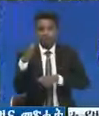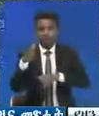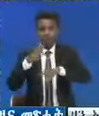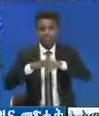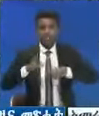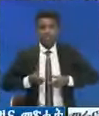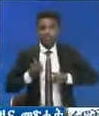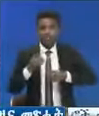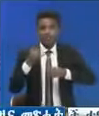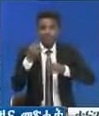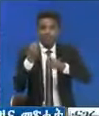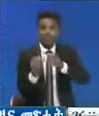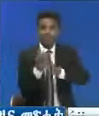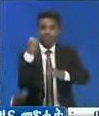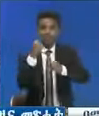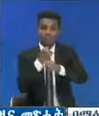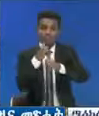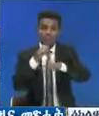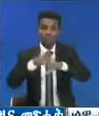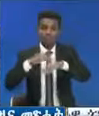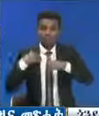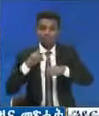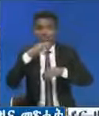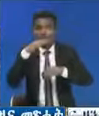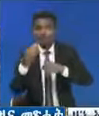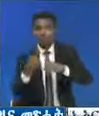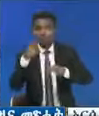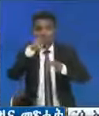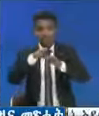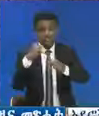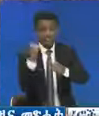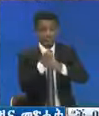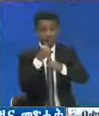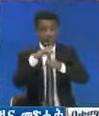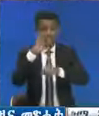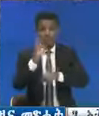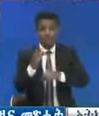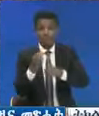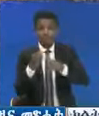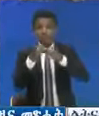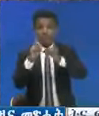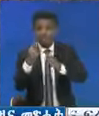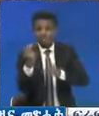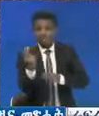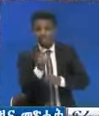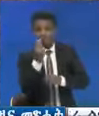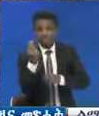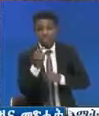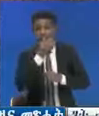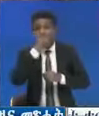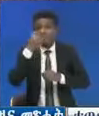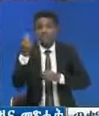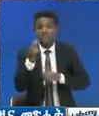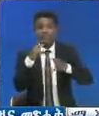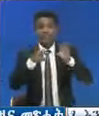ላይ ናቸው። ማሳቸው ላይ የአቮካዶ ተክልን እያለሙ የሚገኙት አርሶ አደሮቹ ፍሬ ሲጀምርም የተሻለ ተጠቃሚ ያደርግናል የሚል